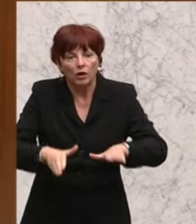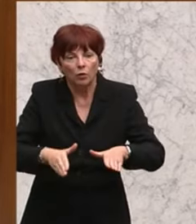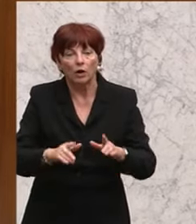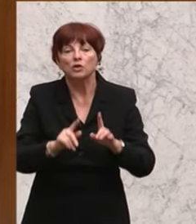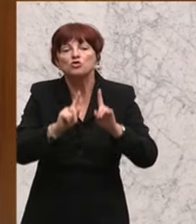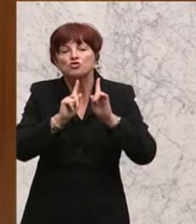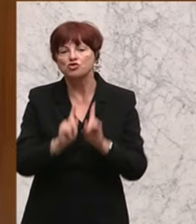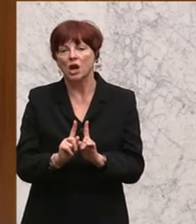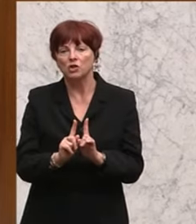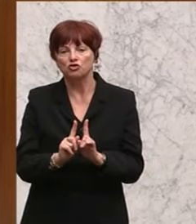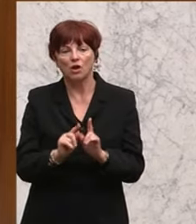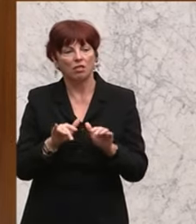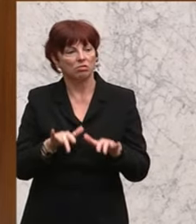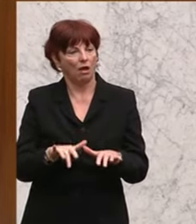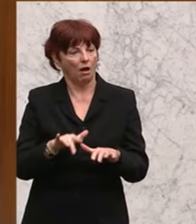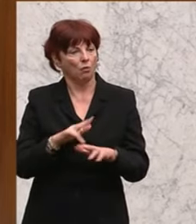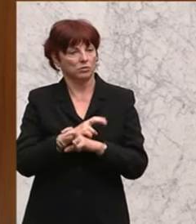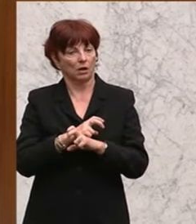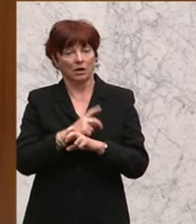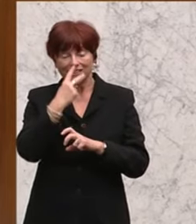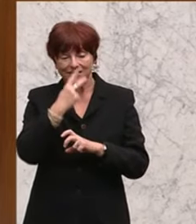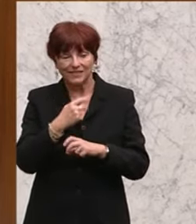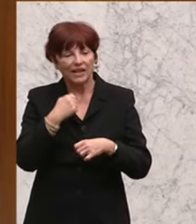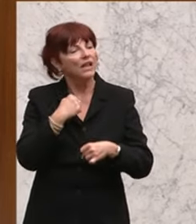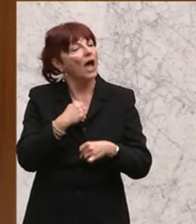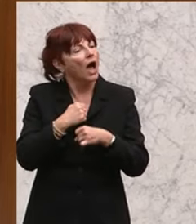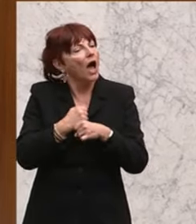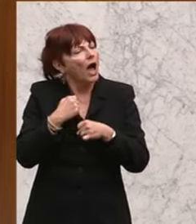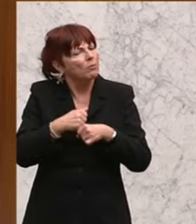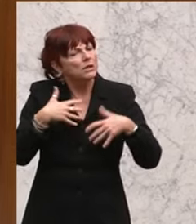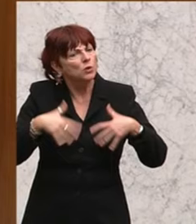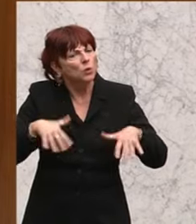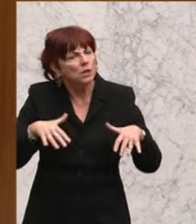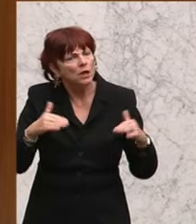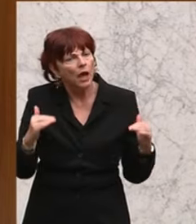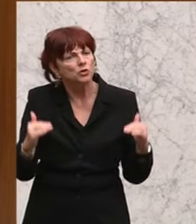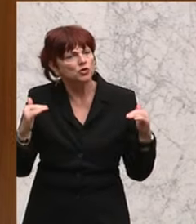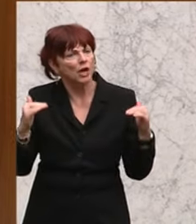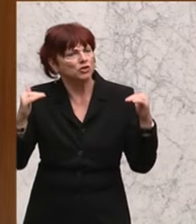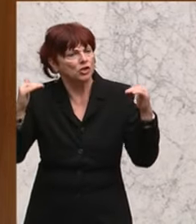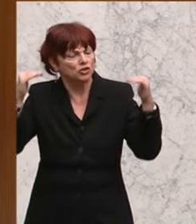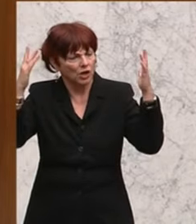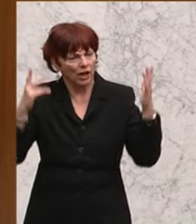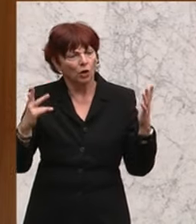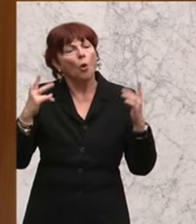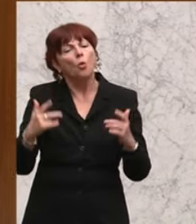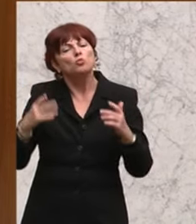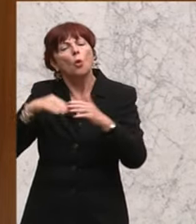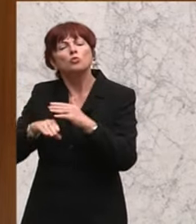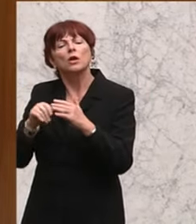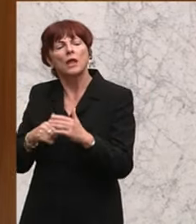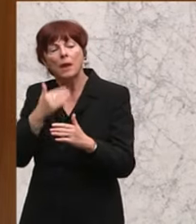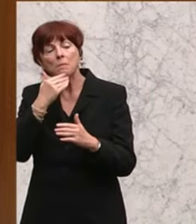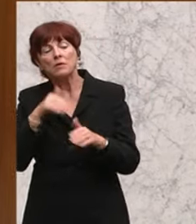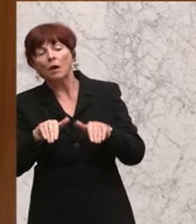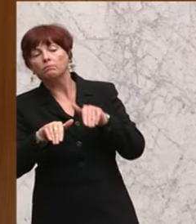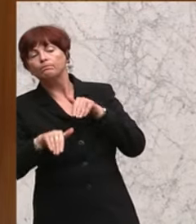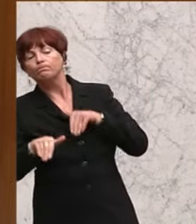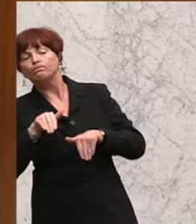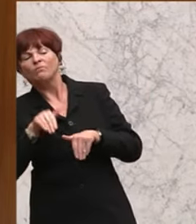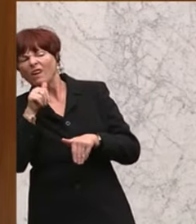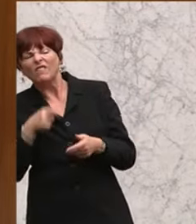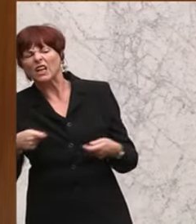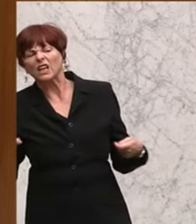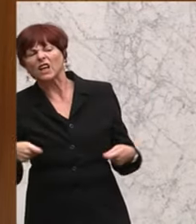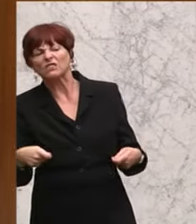dass die Arbeitslosigkeit steigt. Wir sehen, dass die Investitionsbereitschaft der Unternehmen sich in sehr engen Grenzen hält. Wir haben auch